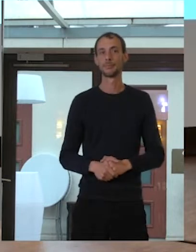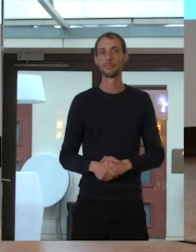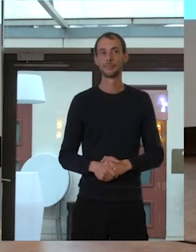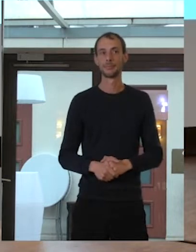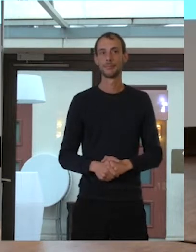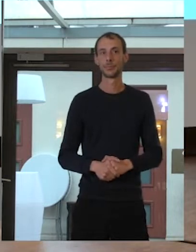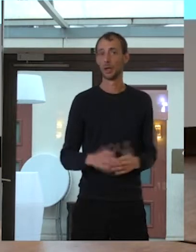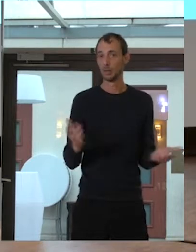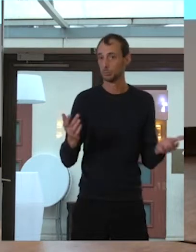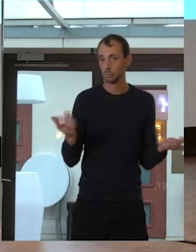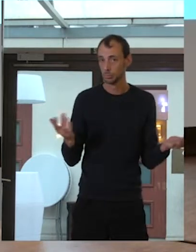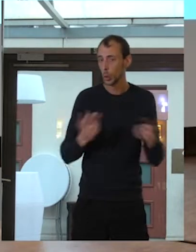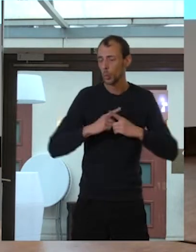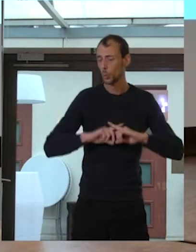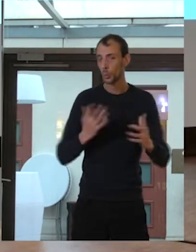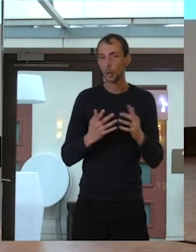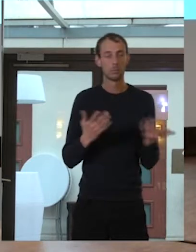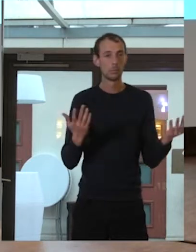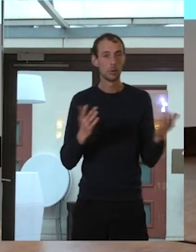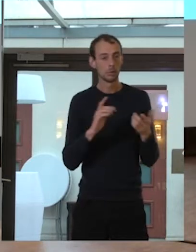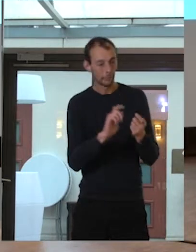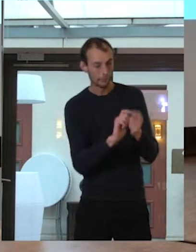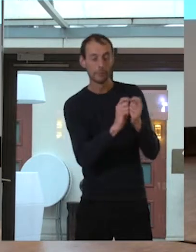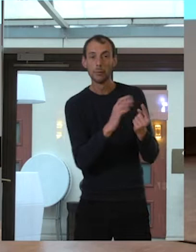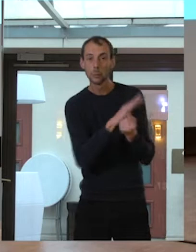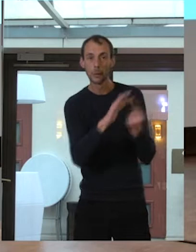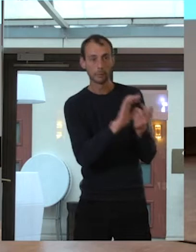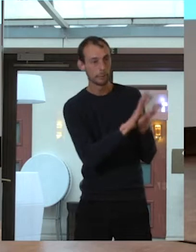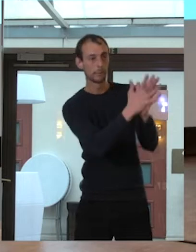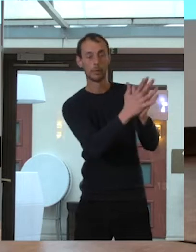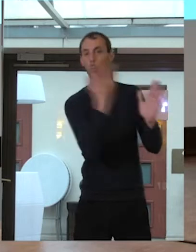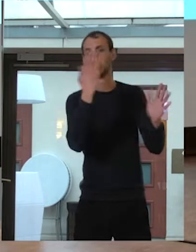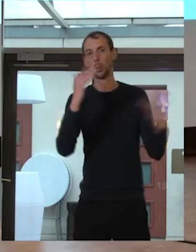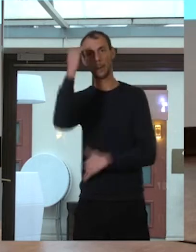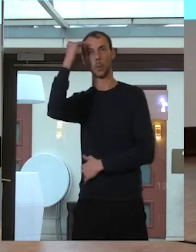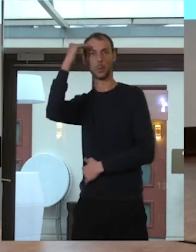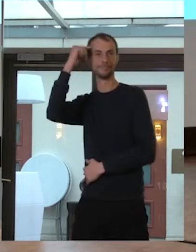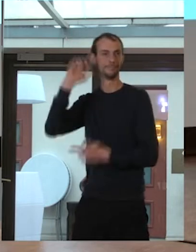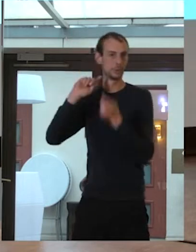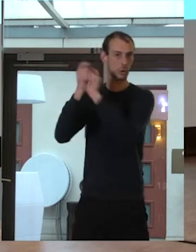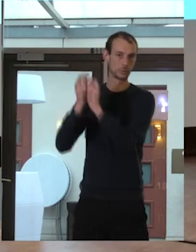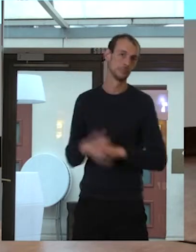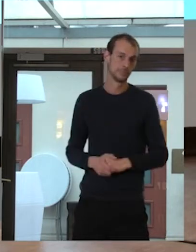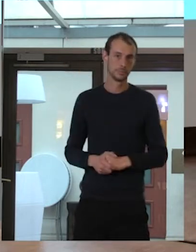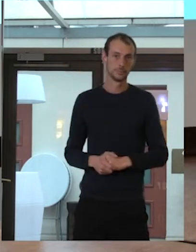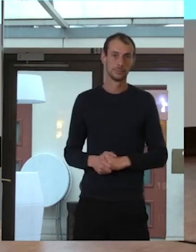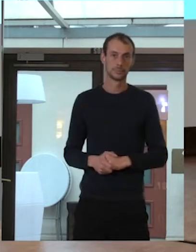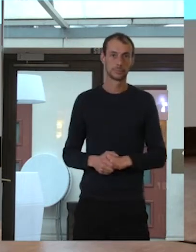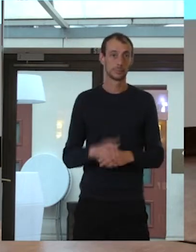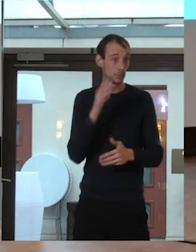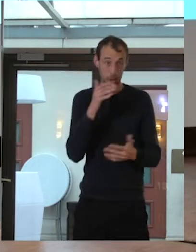changement sans évolution des mentalités. Et nous sommes profondément convaincus de l'importance de mener un travail